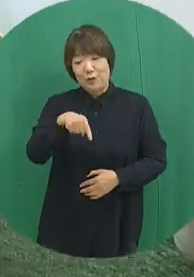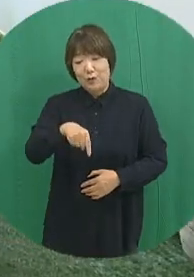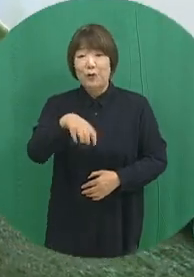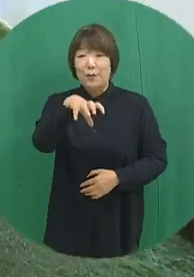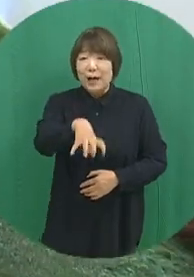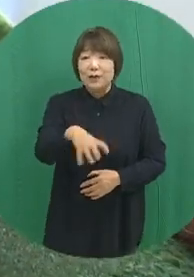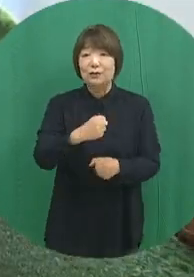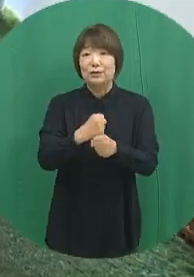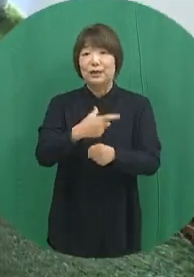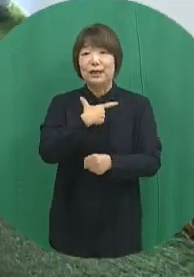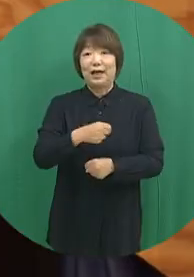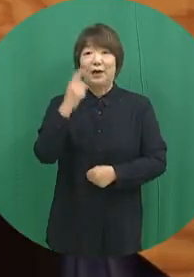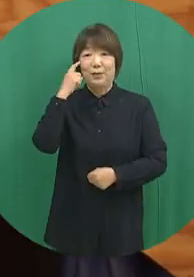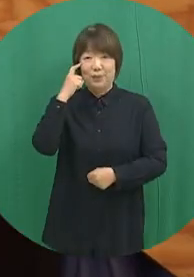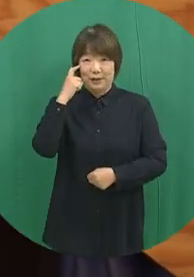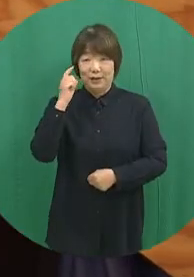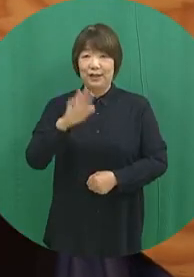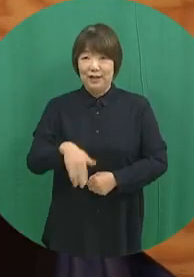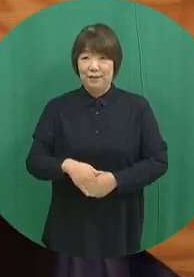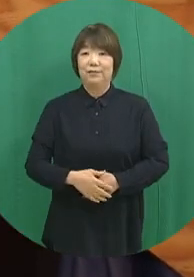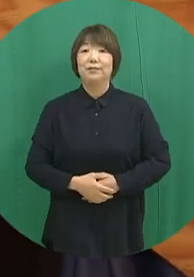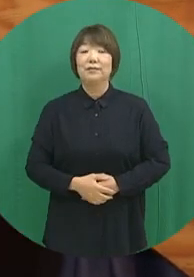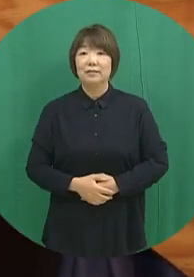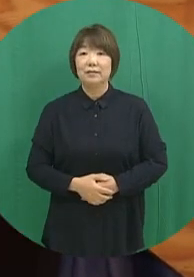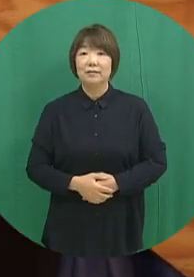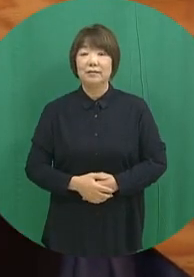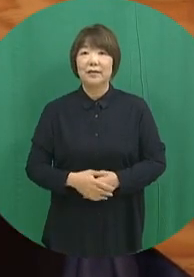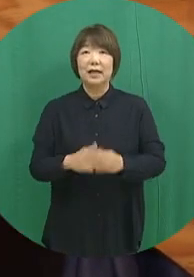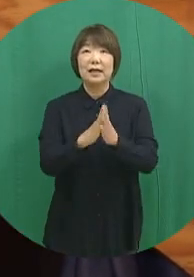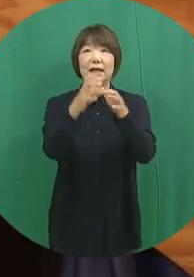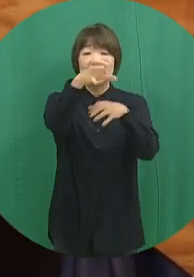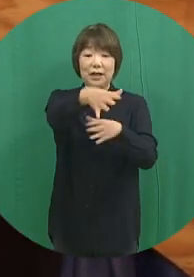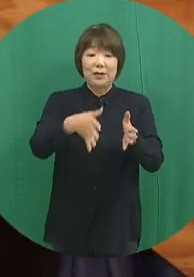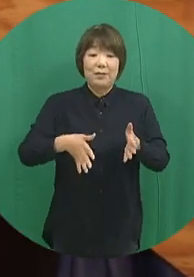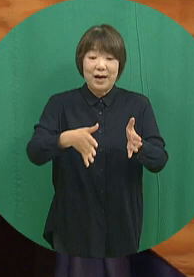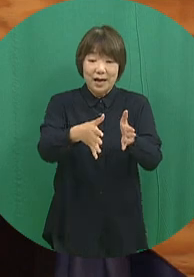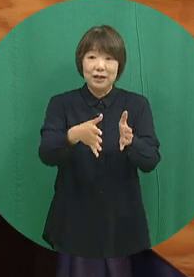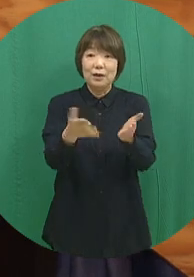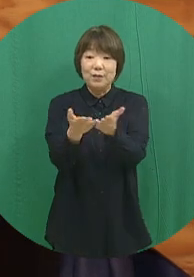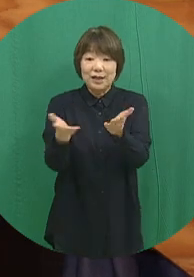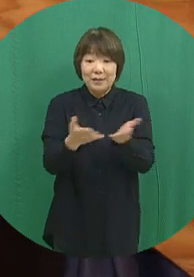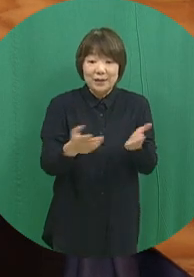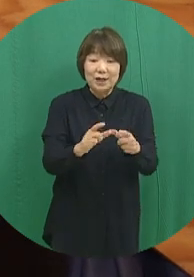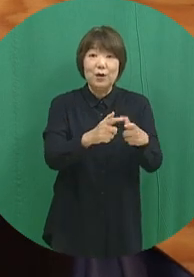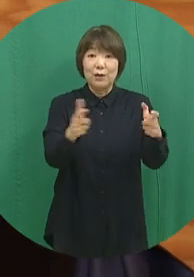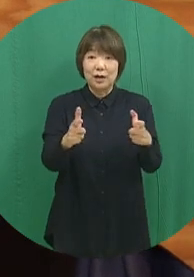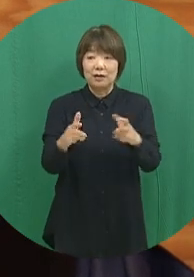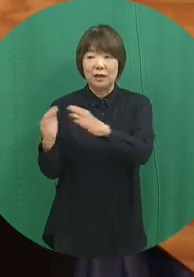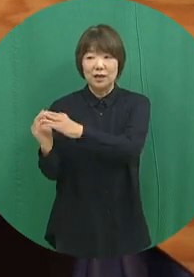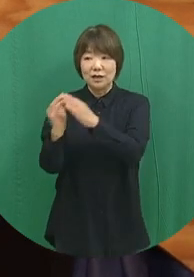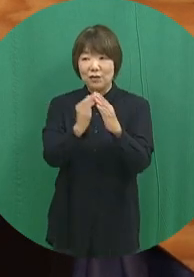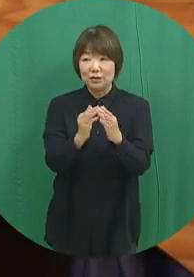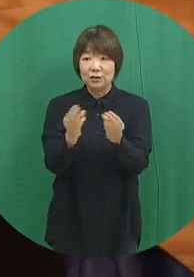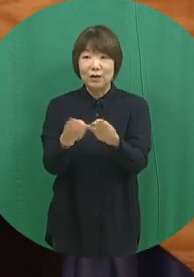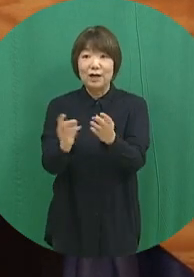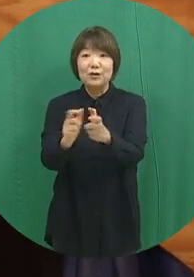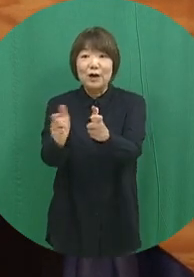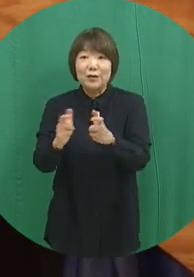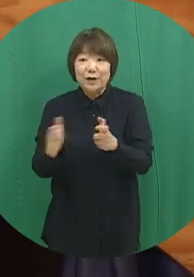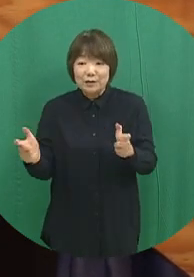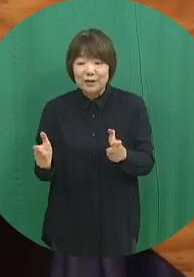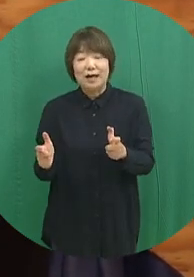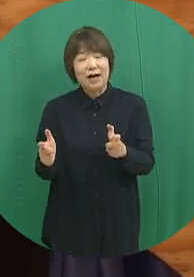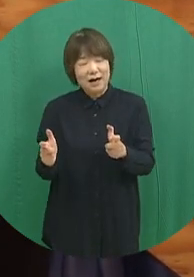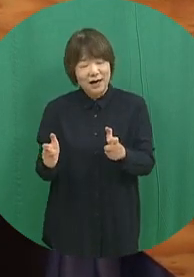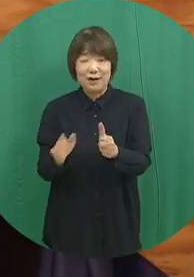なと。この参道でなんかお店が増えたりとか移住者さんが増えたりとか、そういった形で少しで